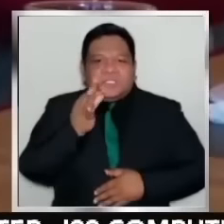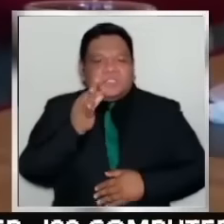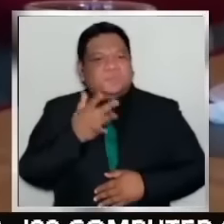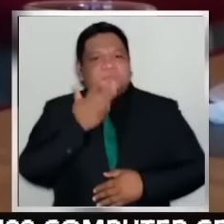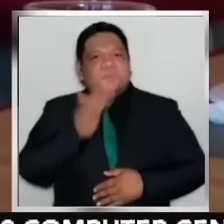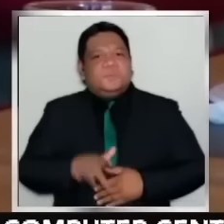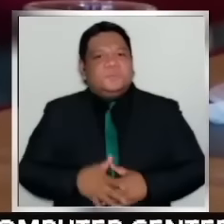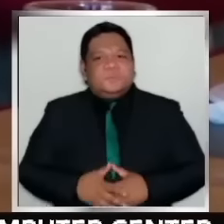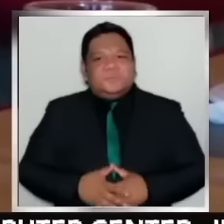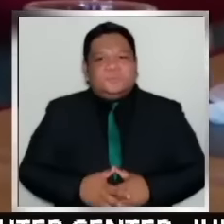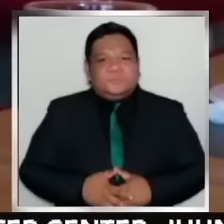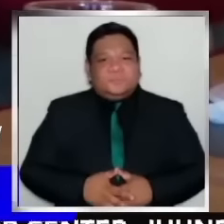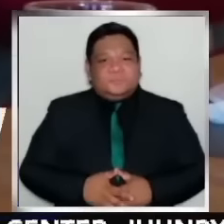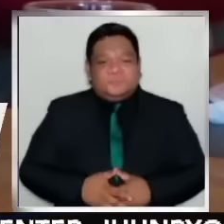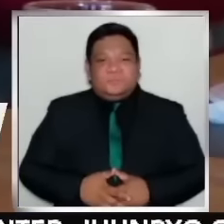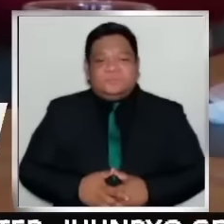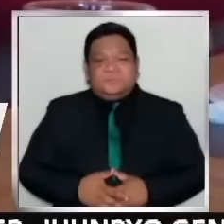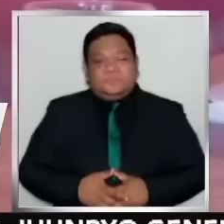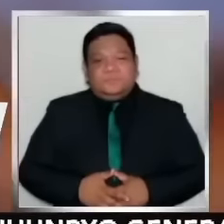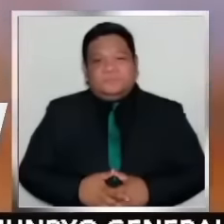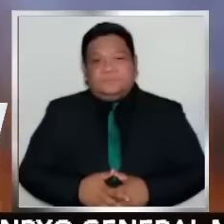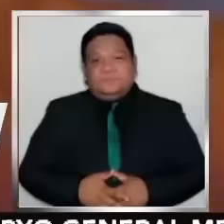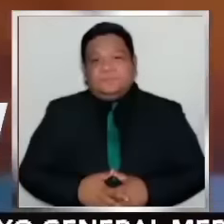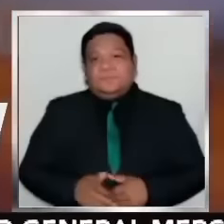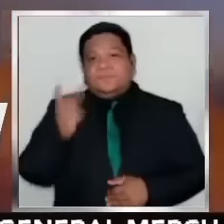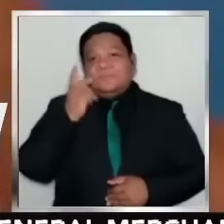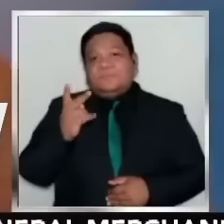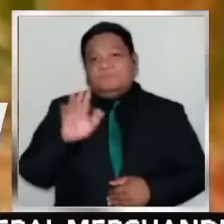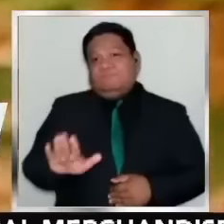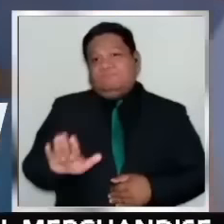Makikilala na natin ang mutya ng Bislig!